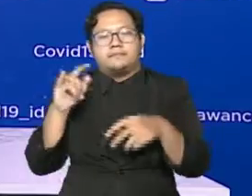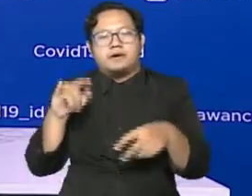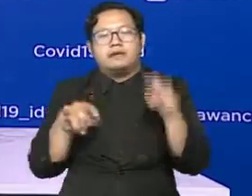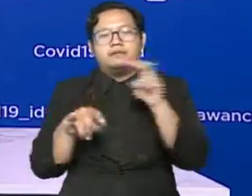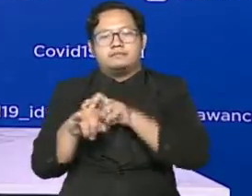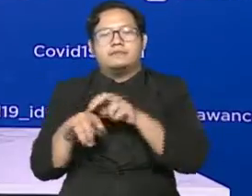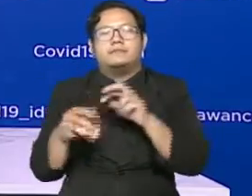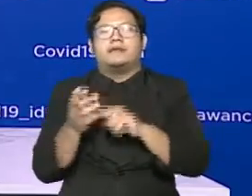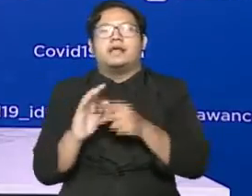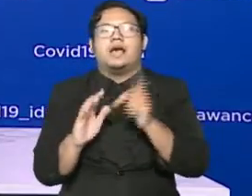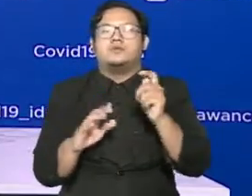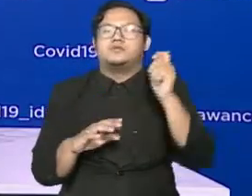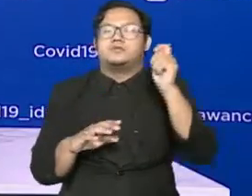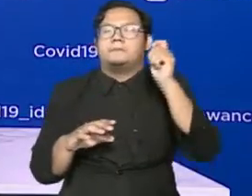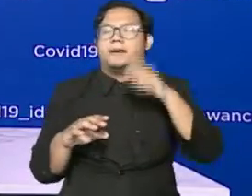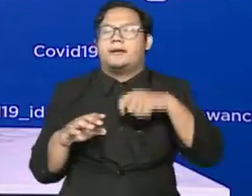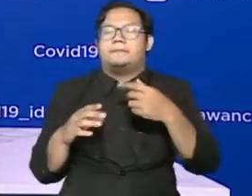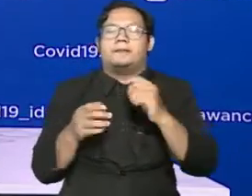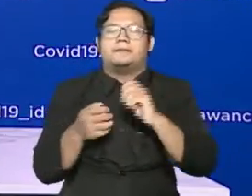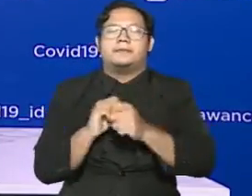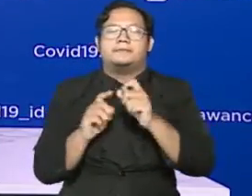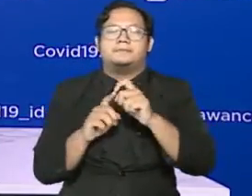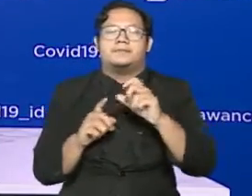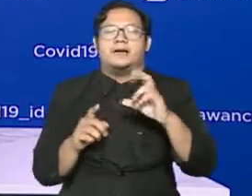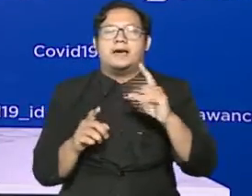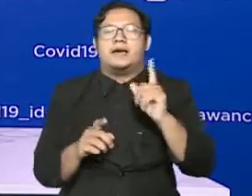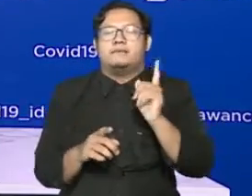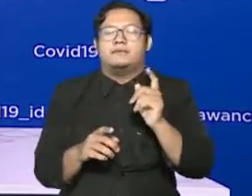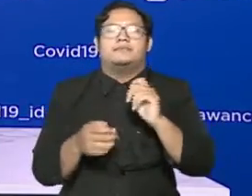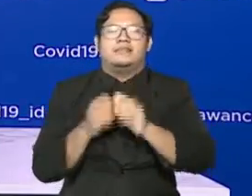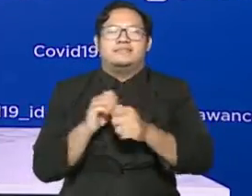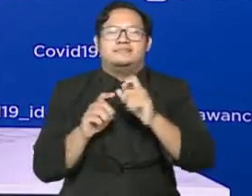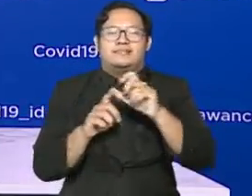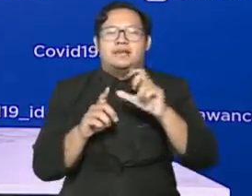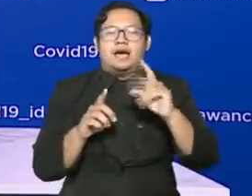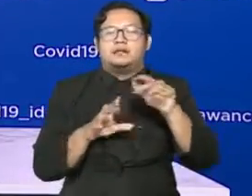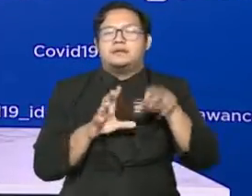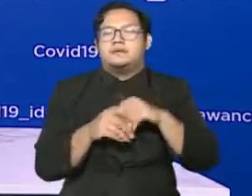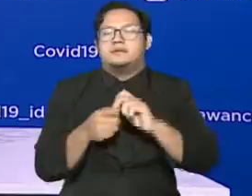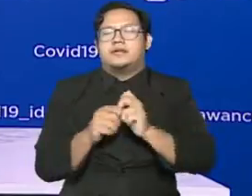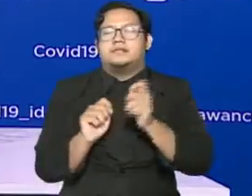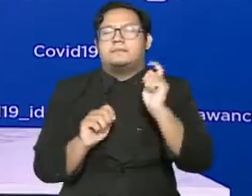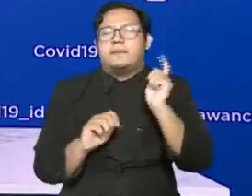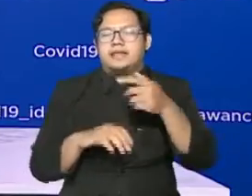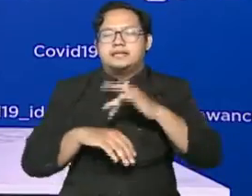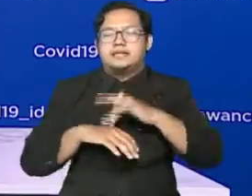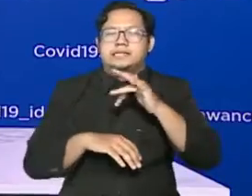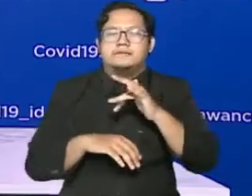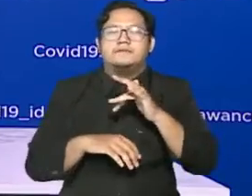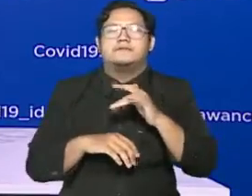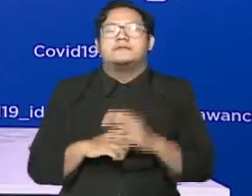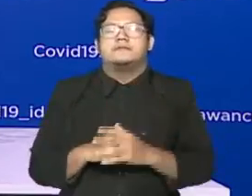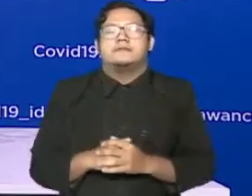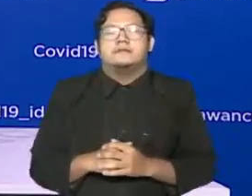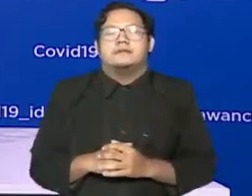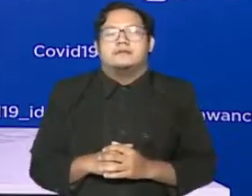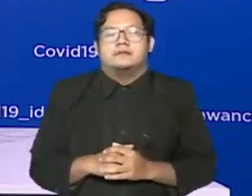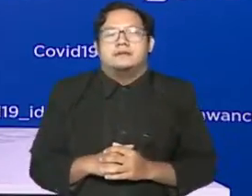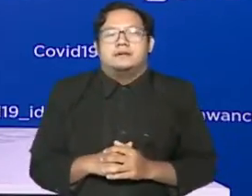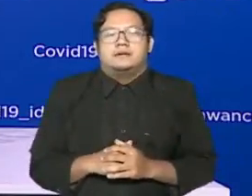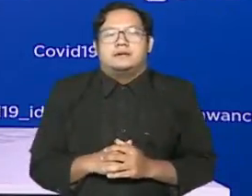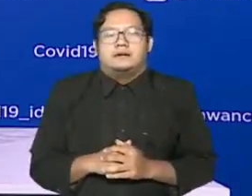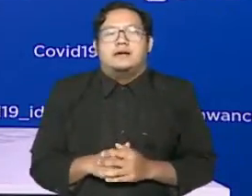yang diakui menjadi metode testing paling sensitif implementasi penerapan kebijakan di Moda